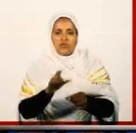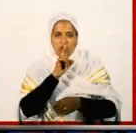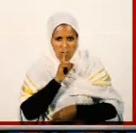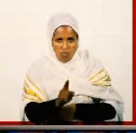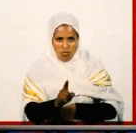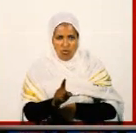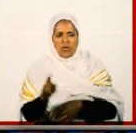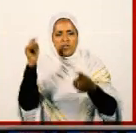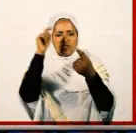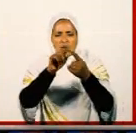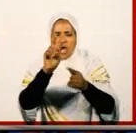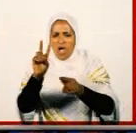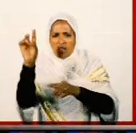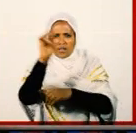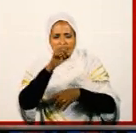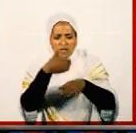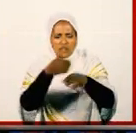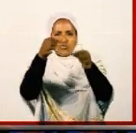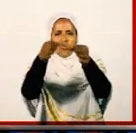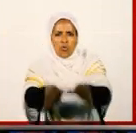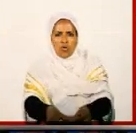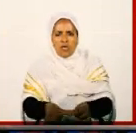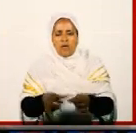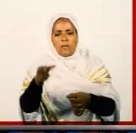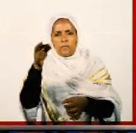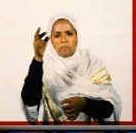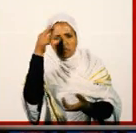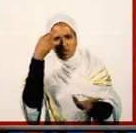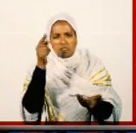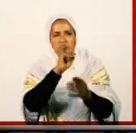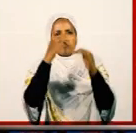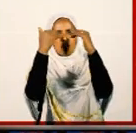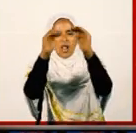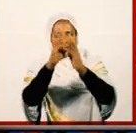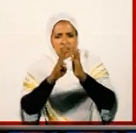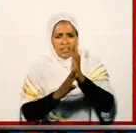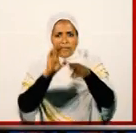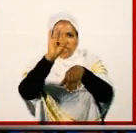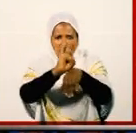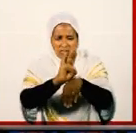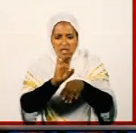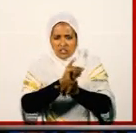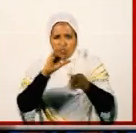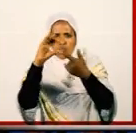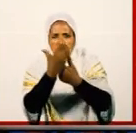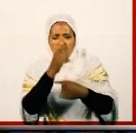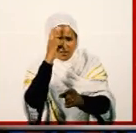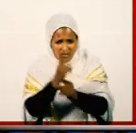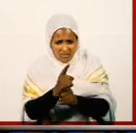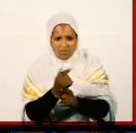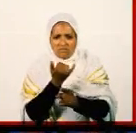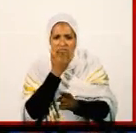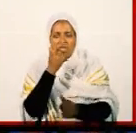ነው። እስከ 21 መቆየቱ ምን ያህል ከስርዓተ ቤተ ክርስቲያን አንጻር ምን ያህል ትክክል